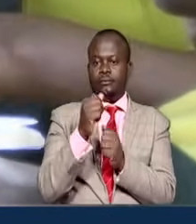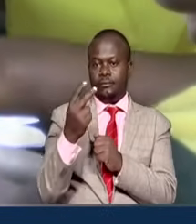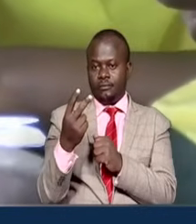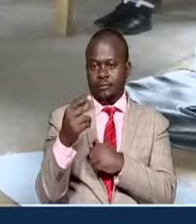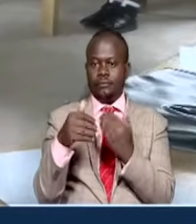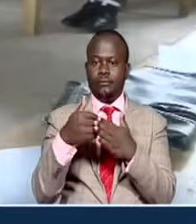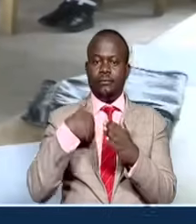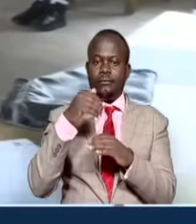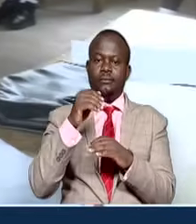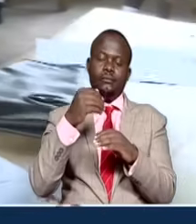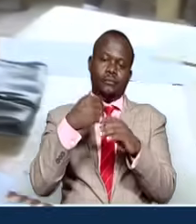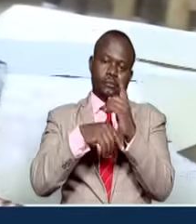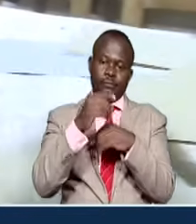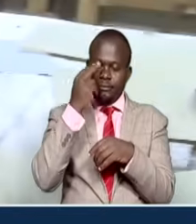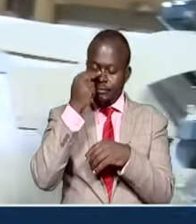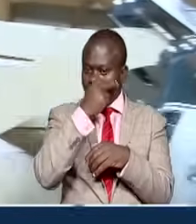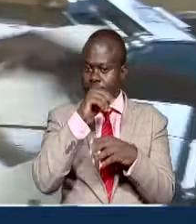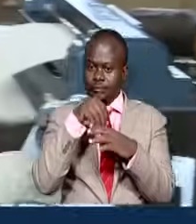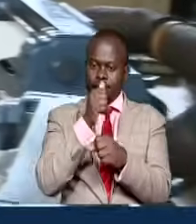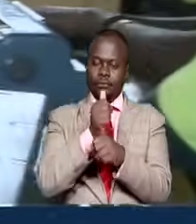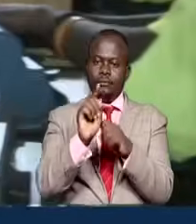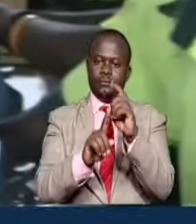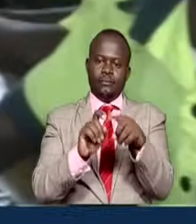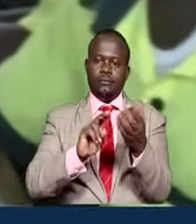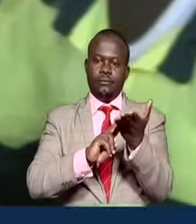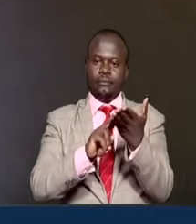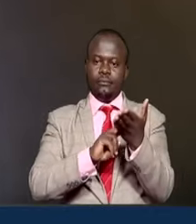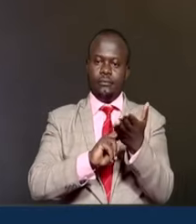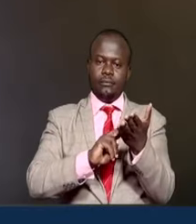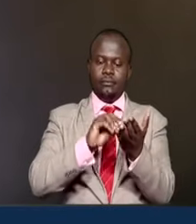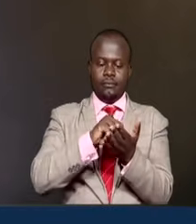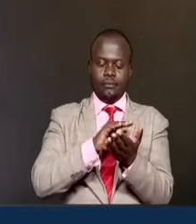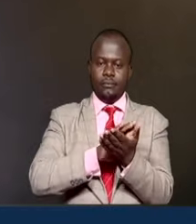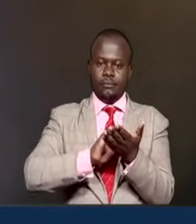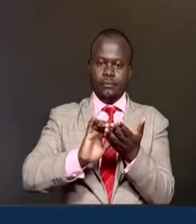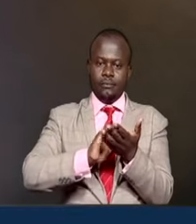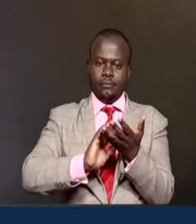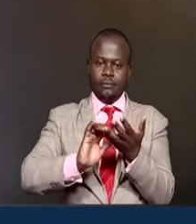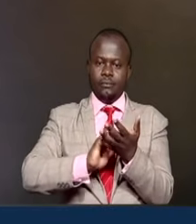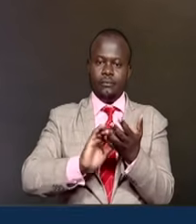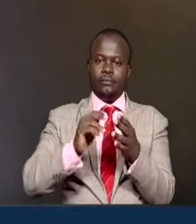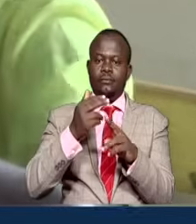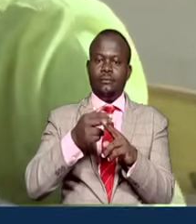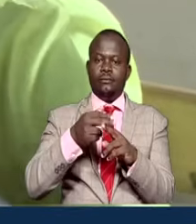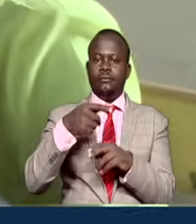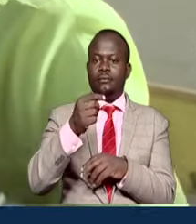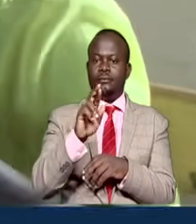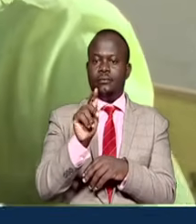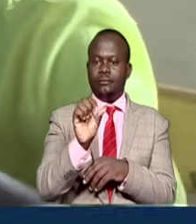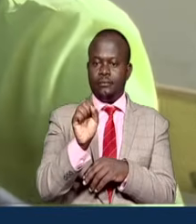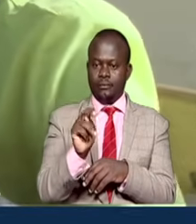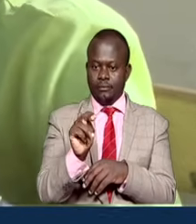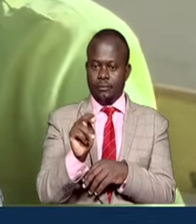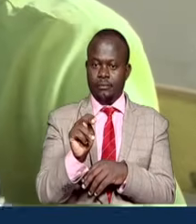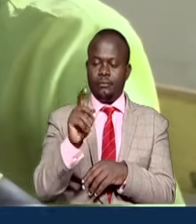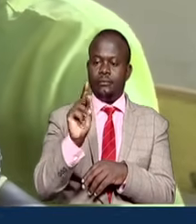bose bafite ubumuga bwo kutabona. Mu gukora ikizamini barakoresha inyandiko y'abatabona n'imashini bandikisha yitwa Parkin. Kwizera Strato